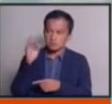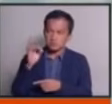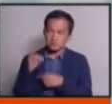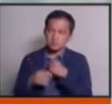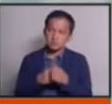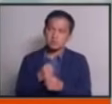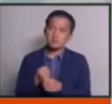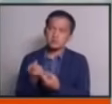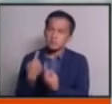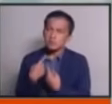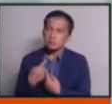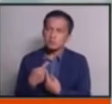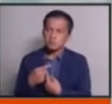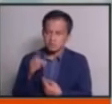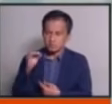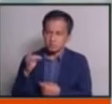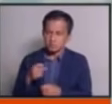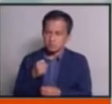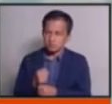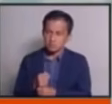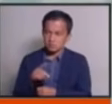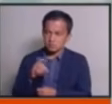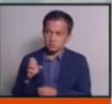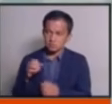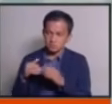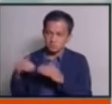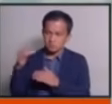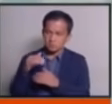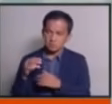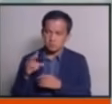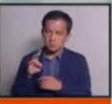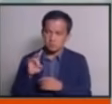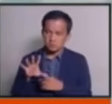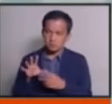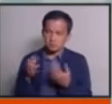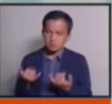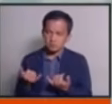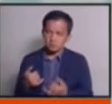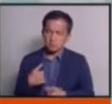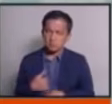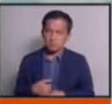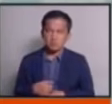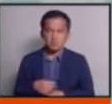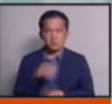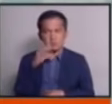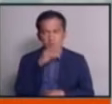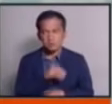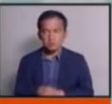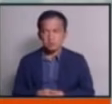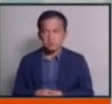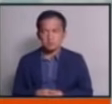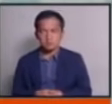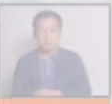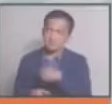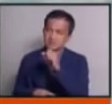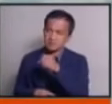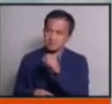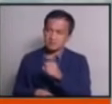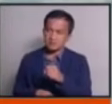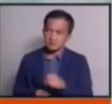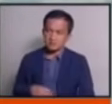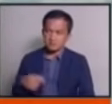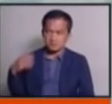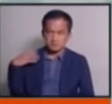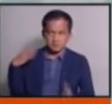years. 80 years, ilang taong ka na? 100 plus na ako, 75 na ako ngayon. Bastos talagang filosofo. Opo.